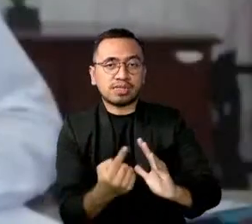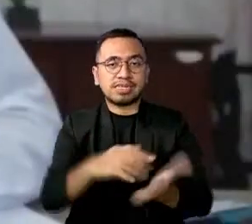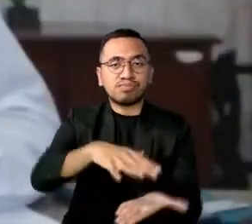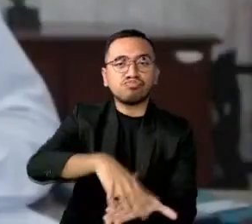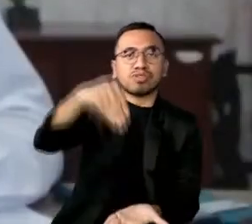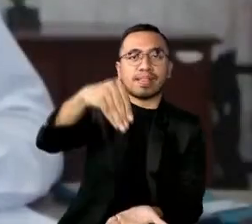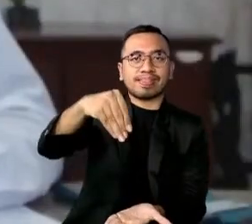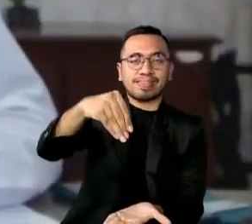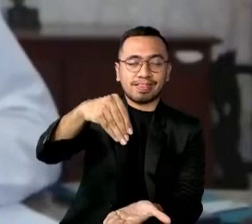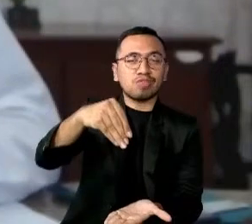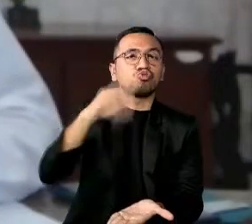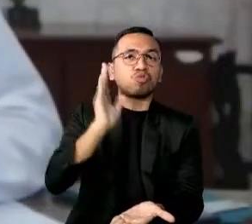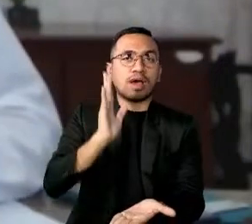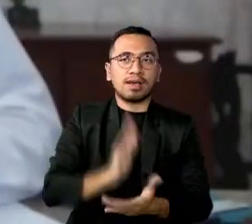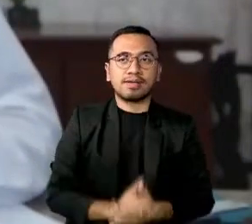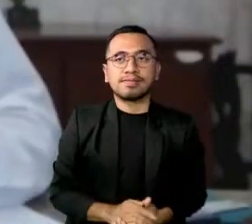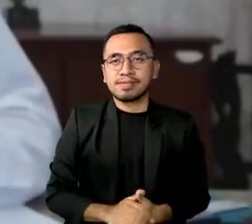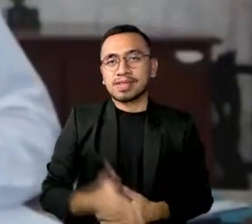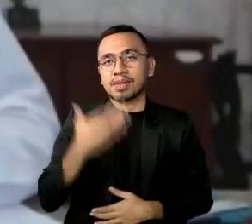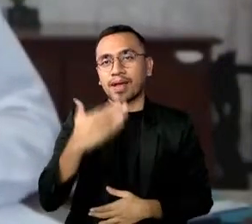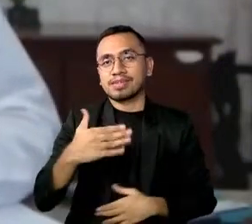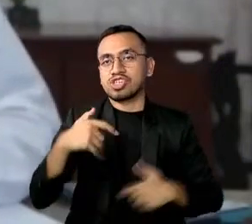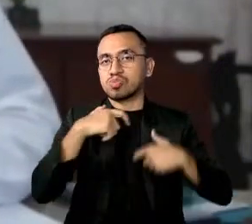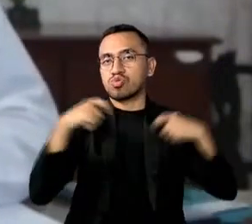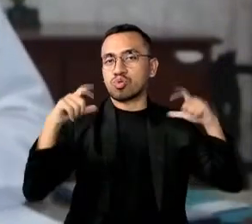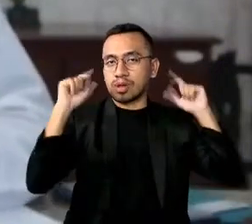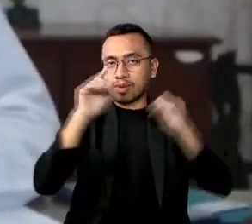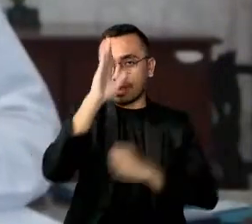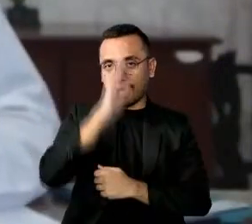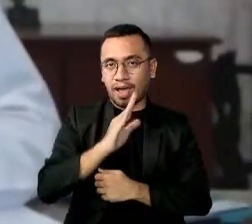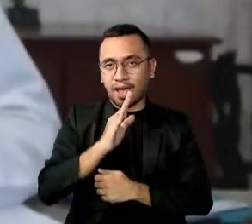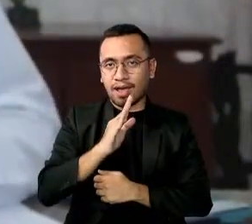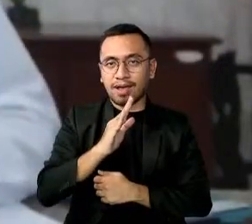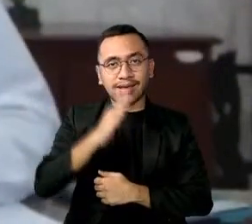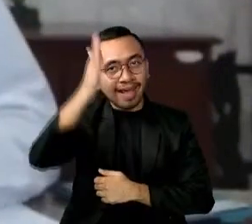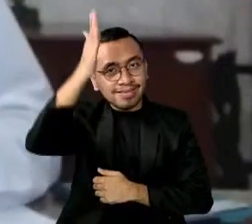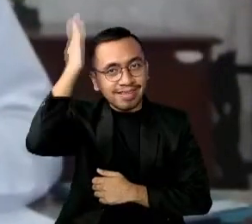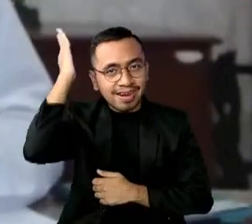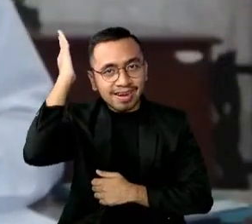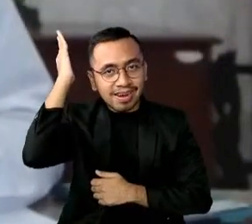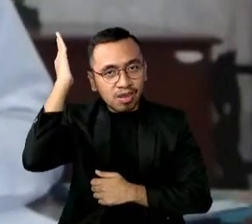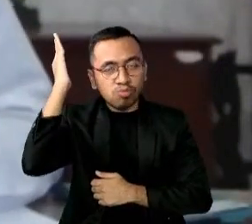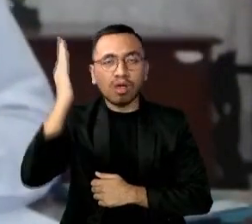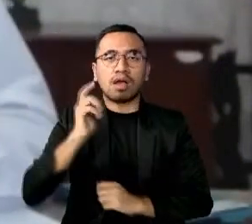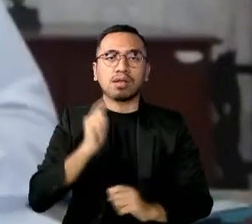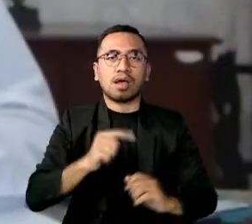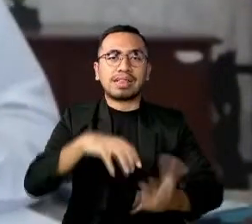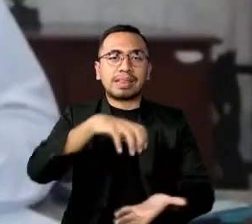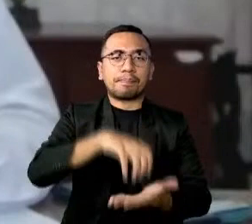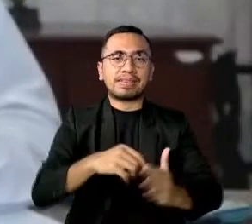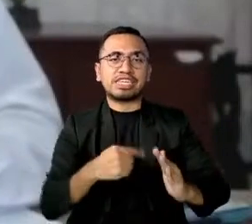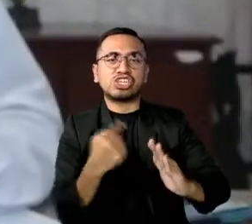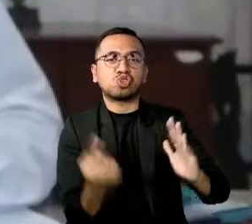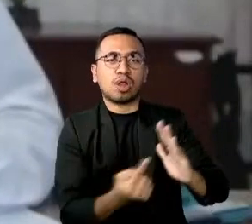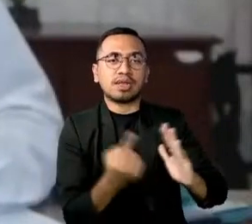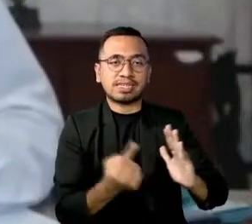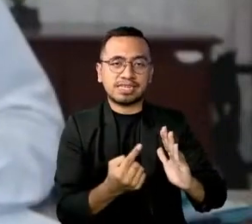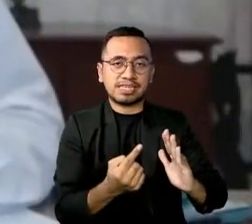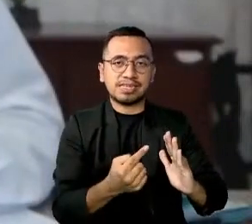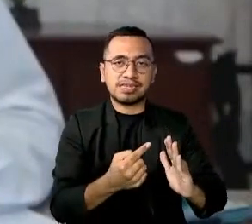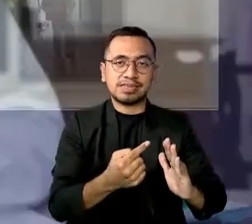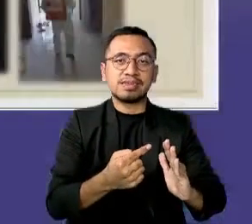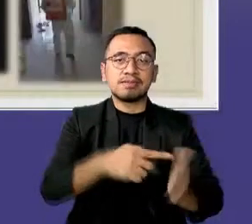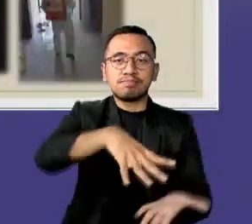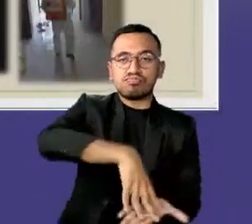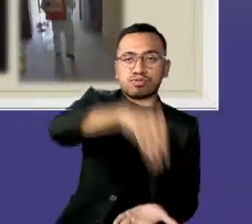kasih Pak Gubernur kantor Paranormal juga menyiapkan isolasi provinsi di Kabupaten Temanggung Nagita setiap ada orang